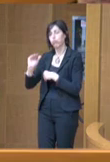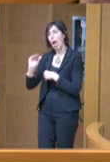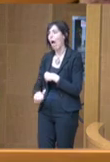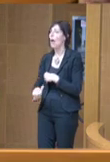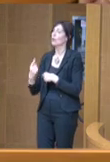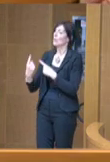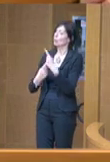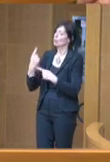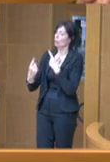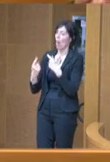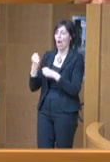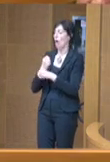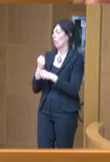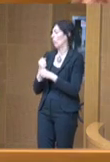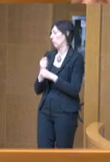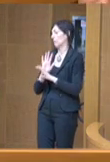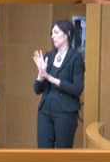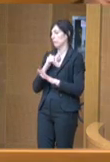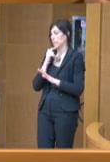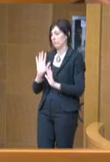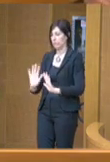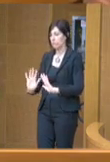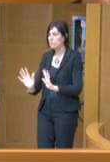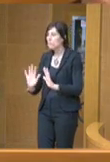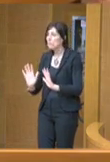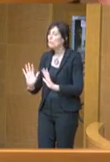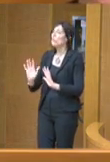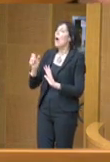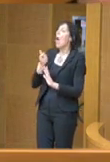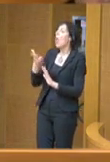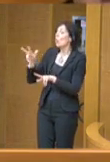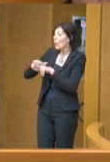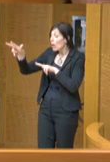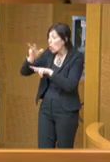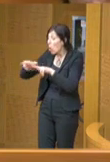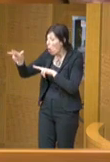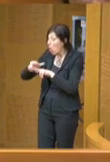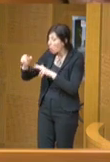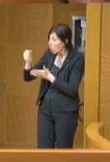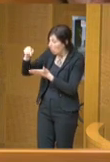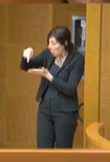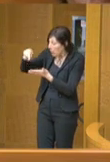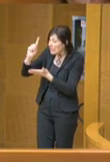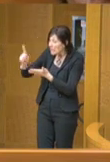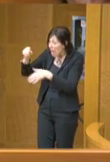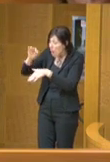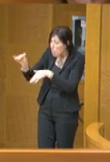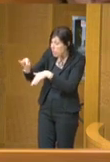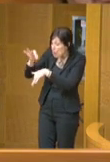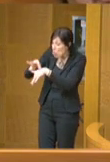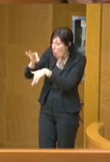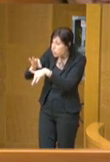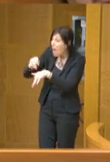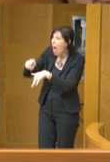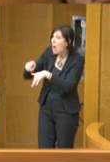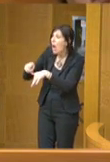molte volte pessime. Alcuni capitolati di alcuni comuni prevedono che quando il bambino è malato devono andare a casa non